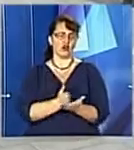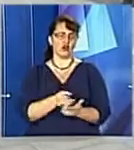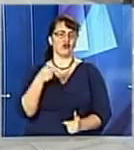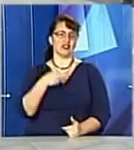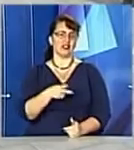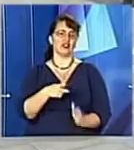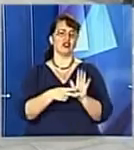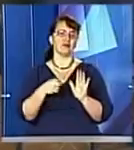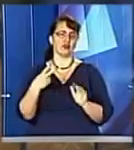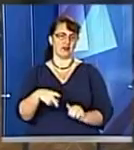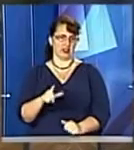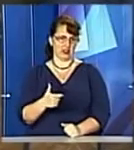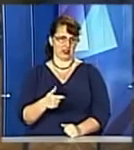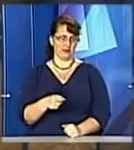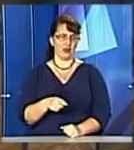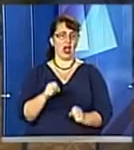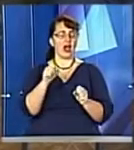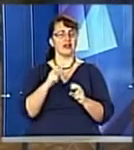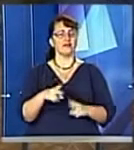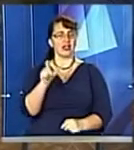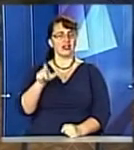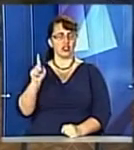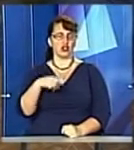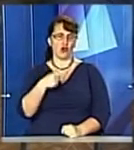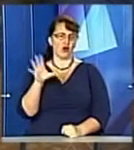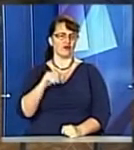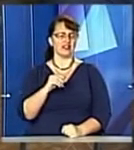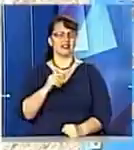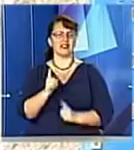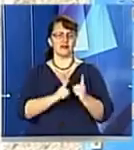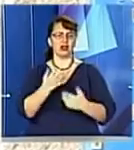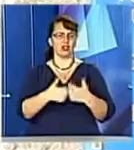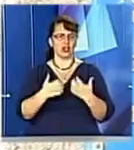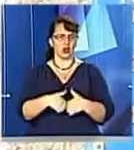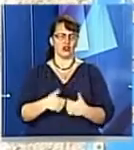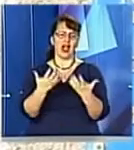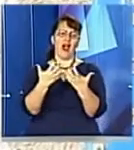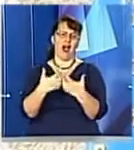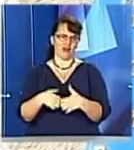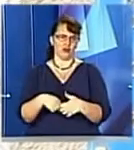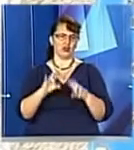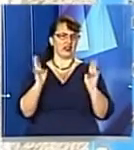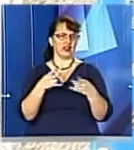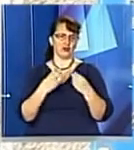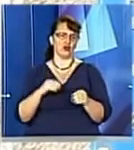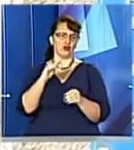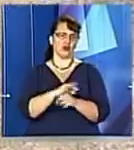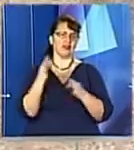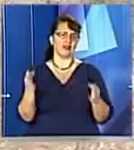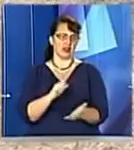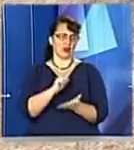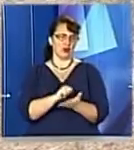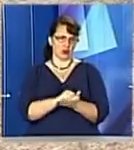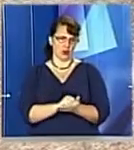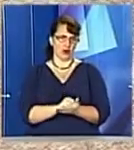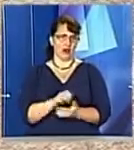2720 гривень. Фахівці запевняють, що усі перерахунки проводилися автоматично, тож не потрібно доносити жодних нових документів.